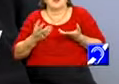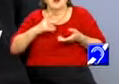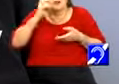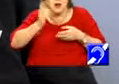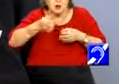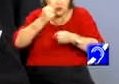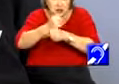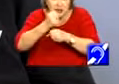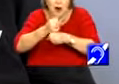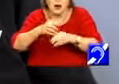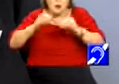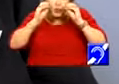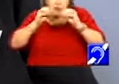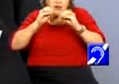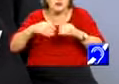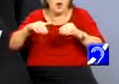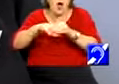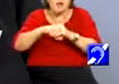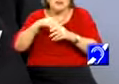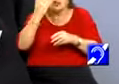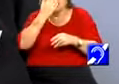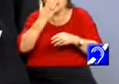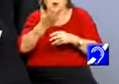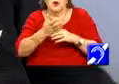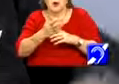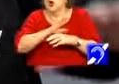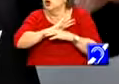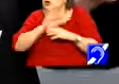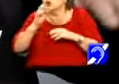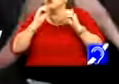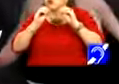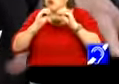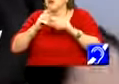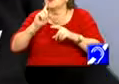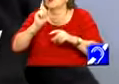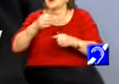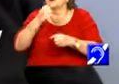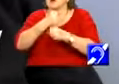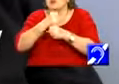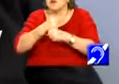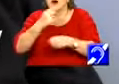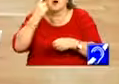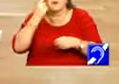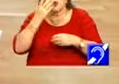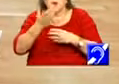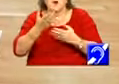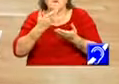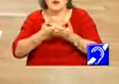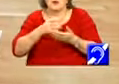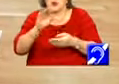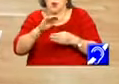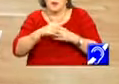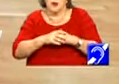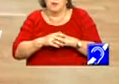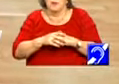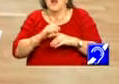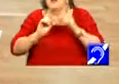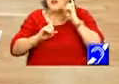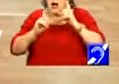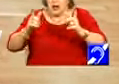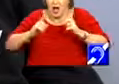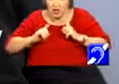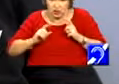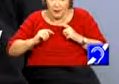către personalul școlii. Și fiecare profesor să facă screening-ul pentru un număr de copii. Altfel, dacă ne așteptăm să